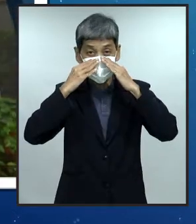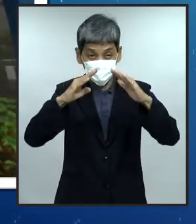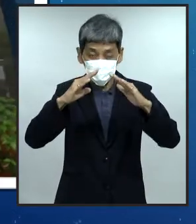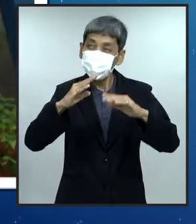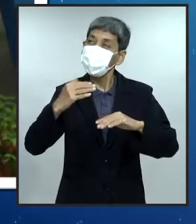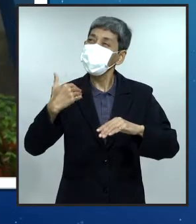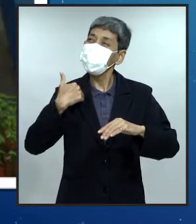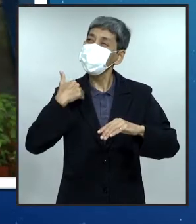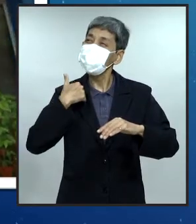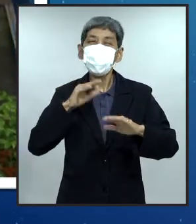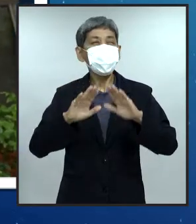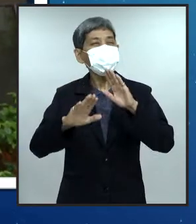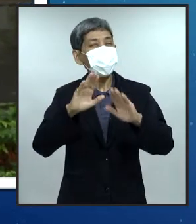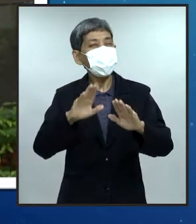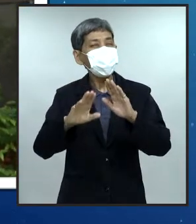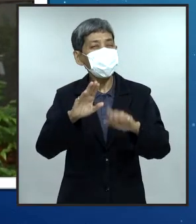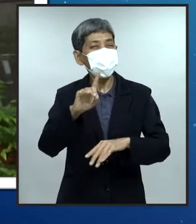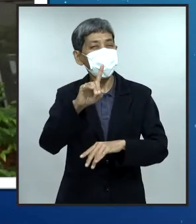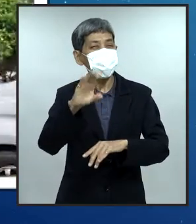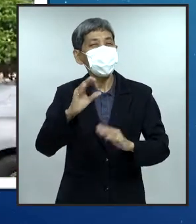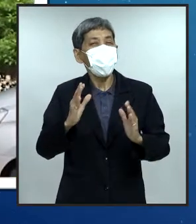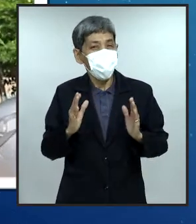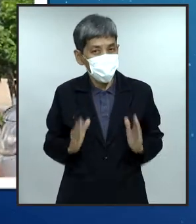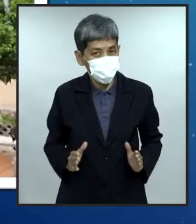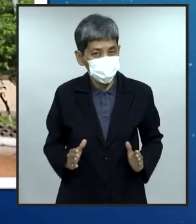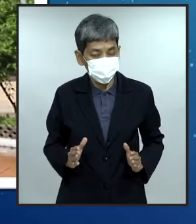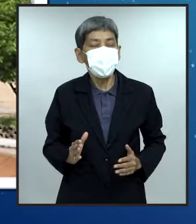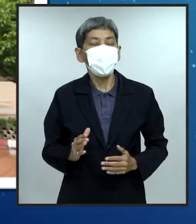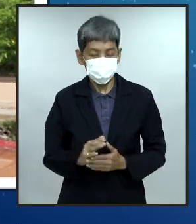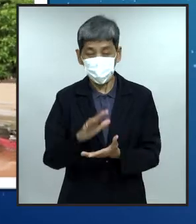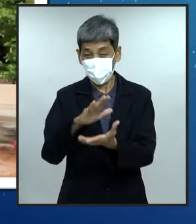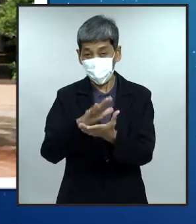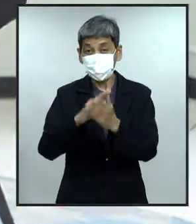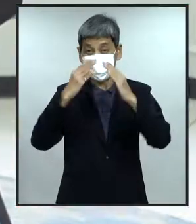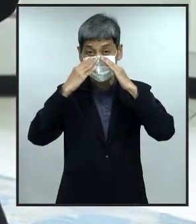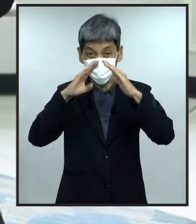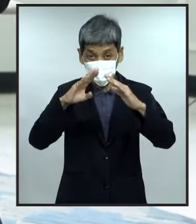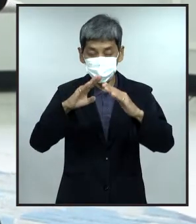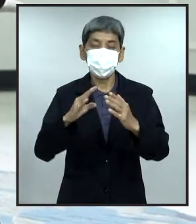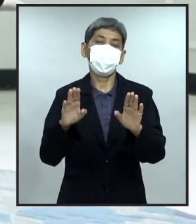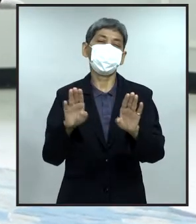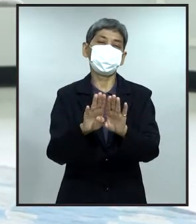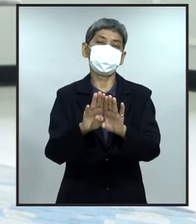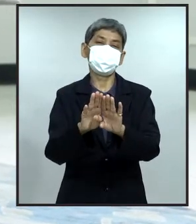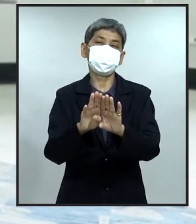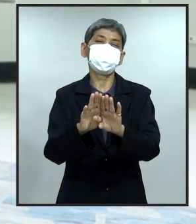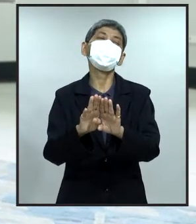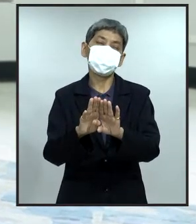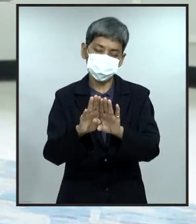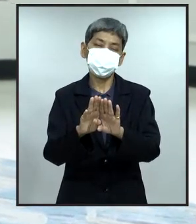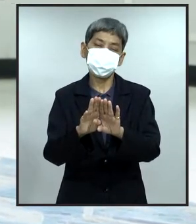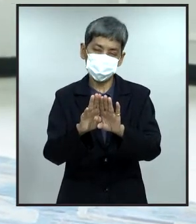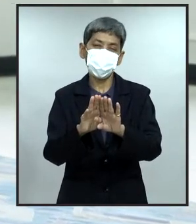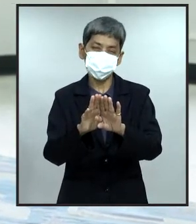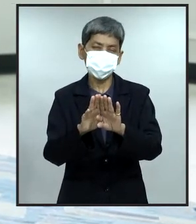ที่นี่ก็ประมาณ150คนซึ่งก็ทราบว่าโรงเรียนก็ต้องปิดลงโด